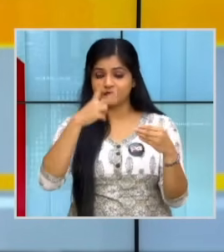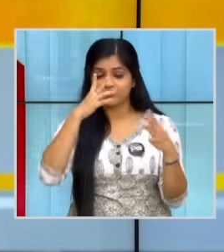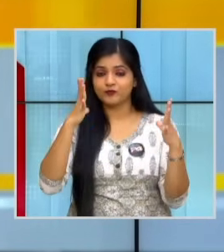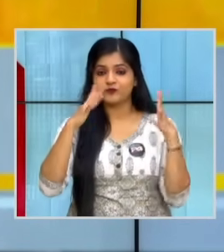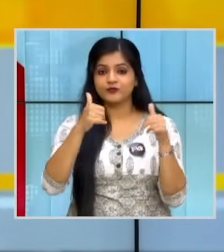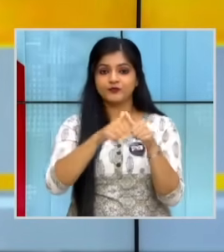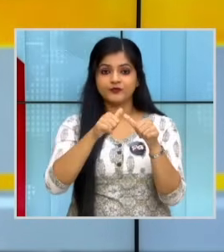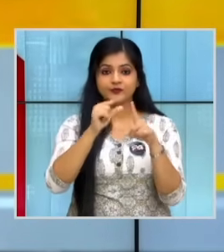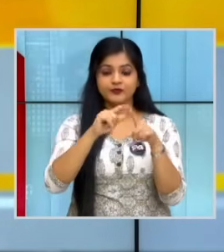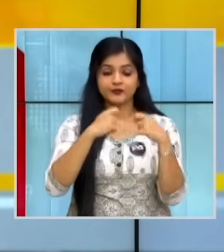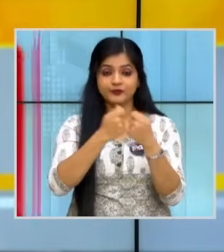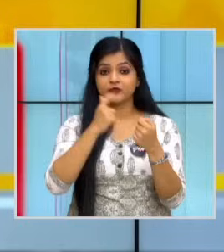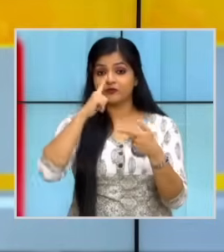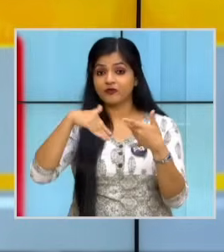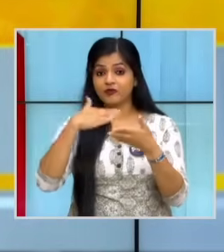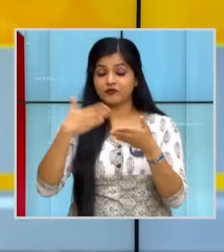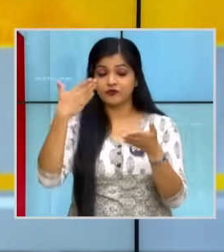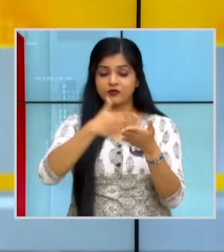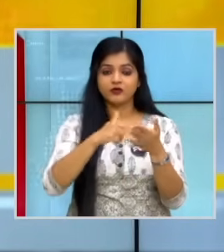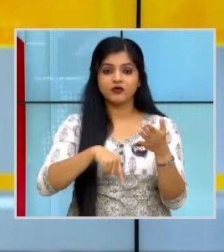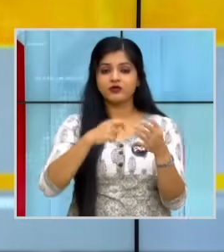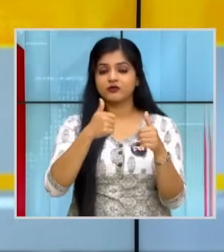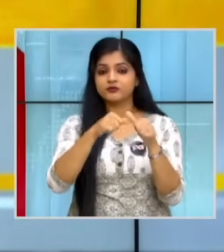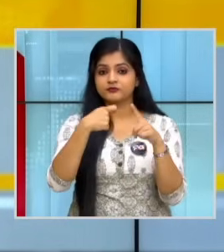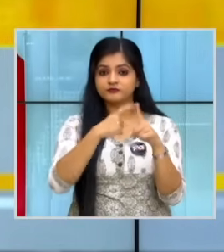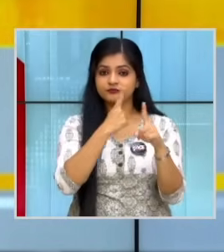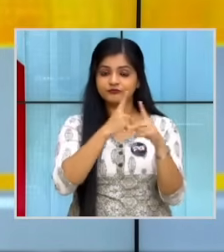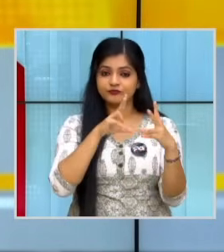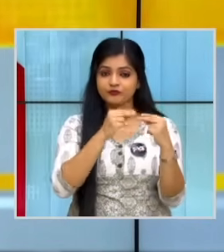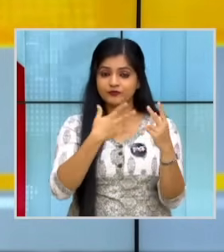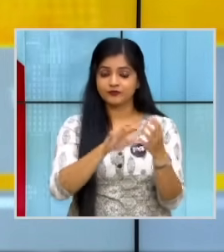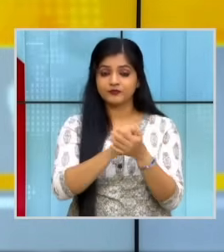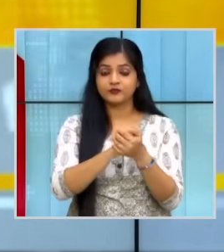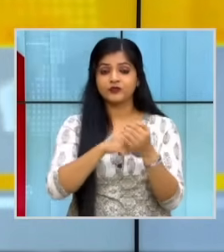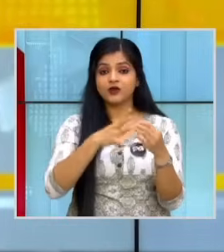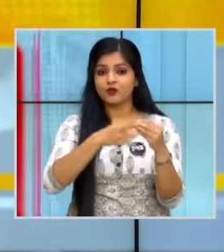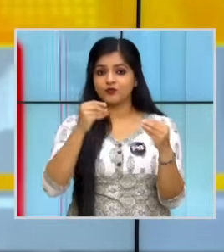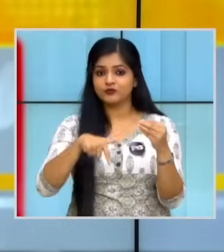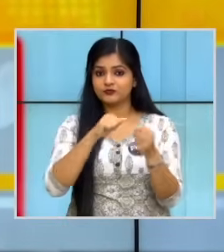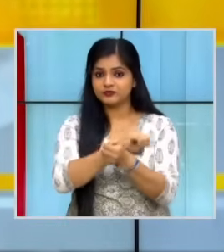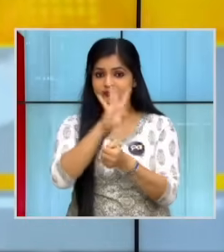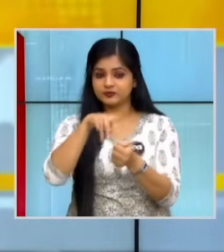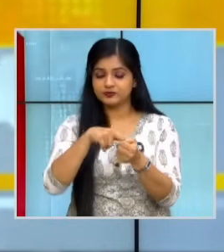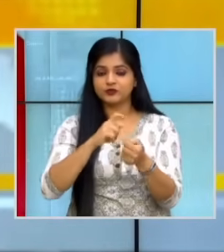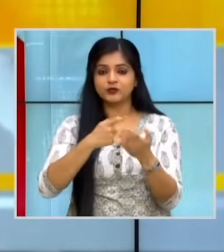സുനിത കെജ്രിവാൾ തിഹാർ ജയിലിലെത്തി കെജ്രിവാളിനെ കണ്ടു. തിഹാർ ജയിലിന് മുൻപിൽ നിന്ന് ആർ അച്യുതൻ തയ്യാറാക്കിയ റിപ്പോർട്ടിലേക്ക്.